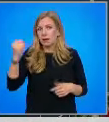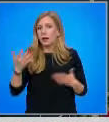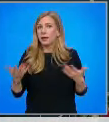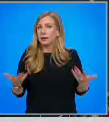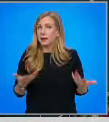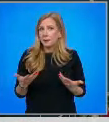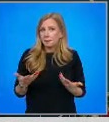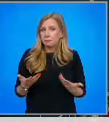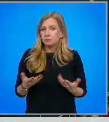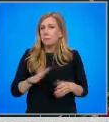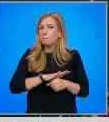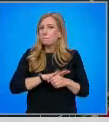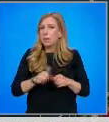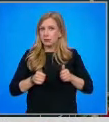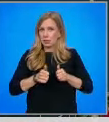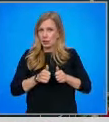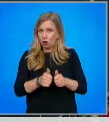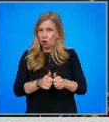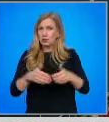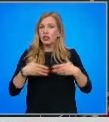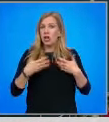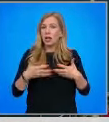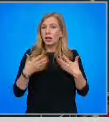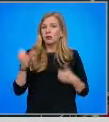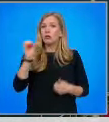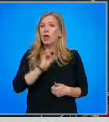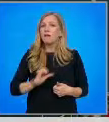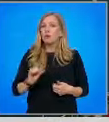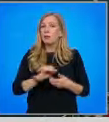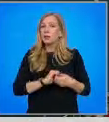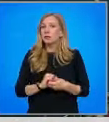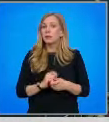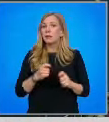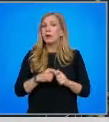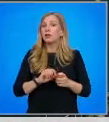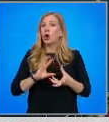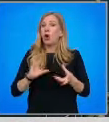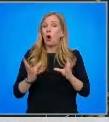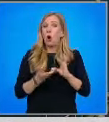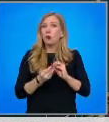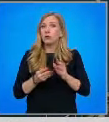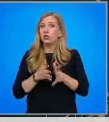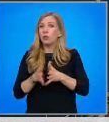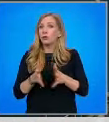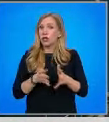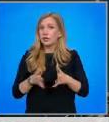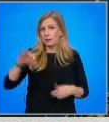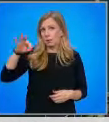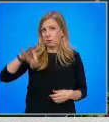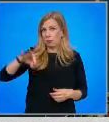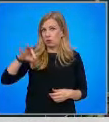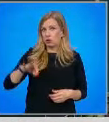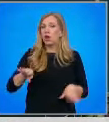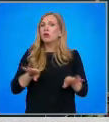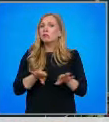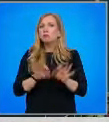така пълен синхрон с желанието на Европейския съюз да провеждат общи обществени поръчки. Точно такава